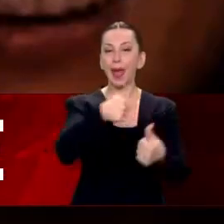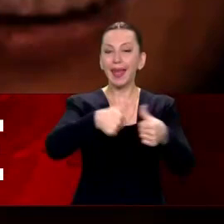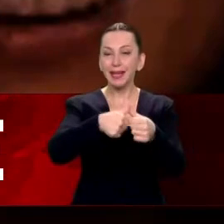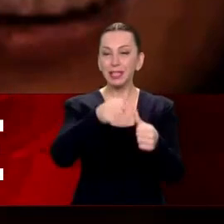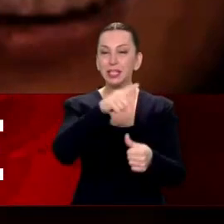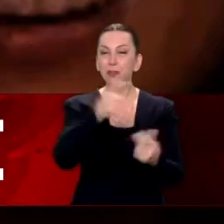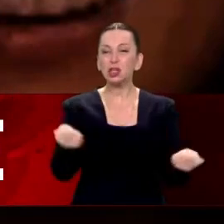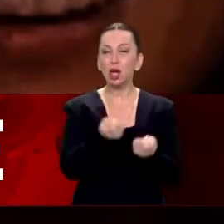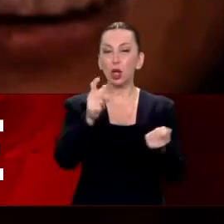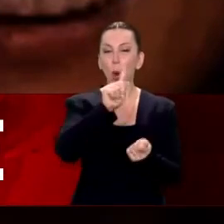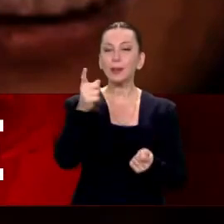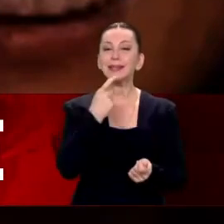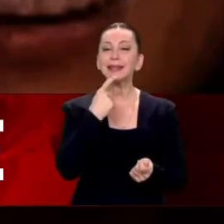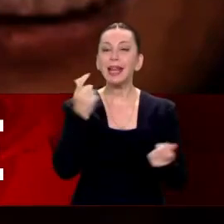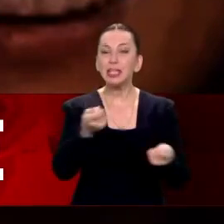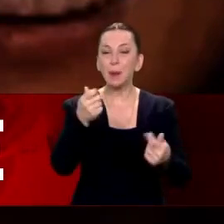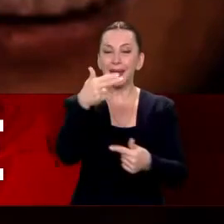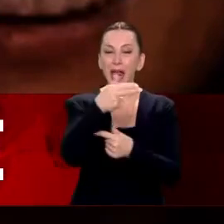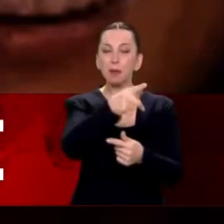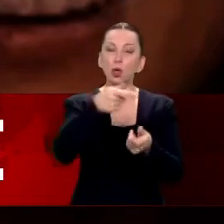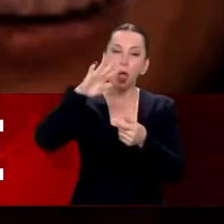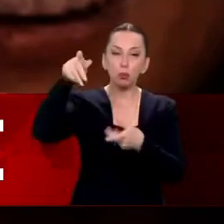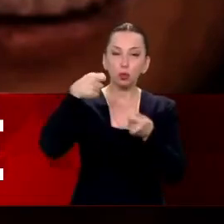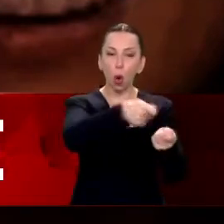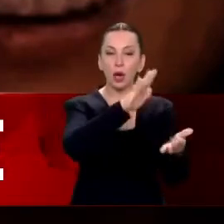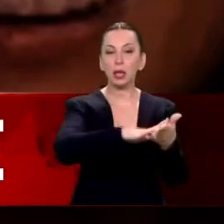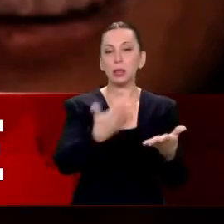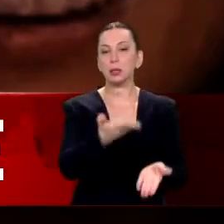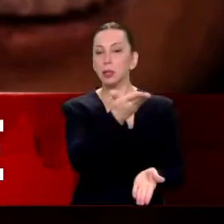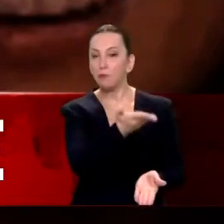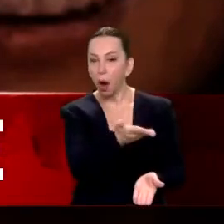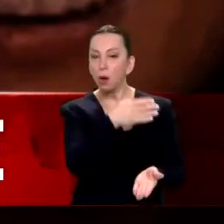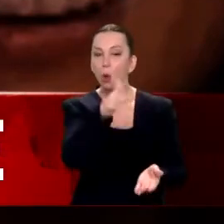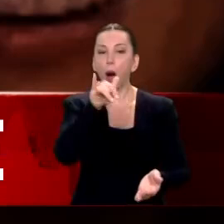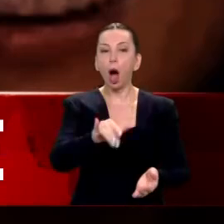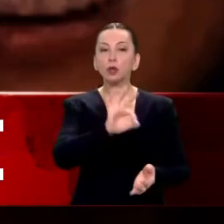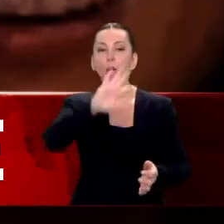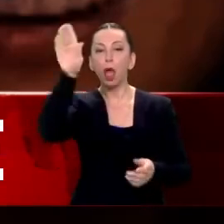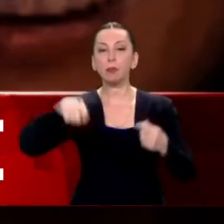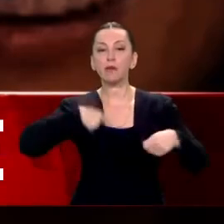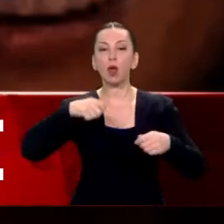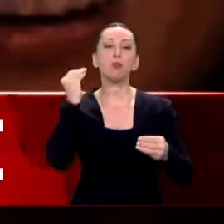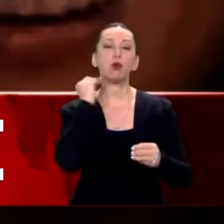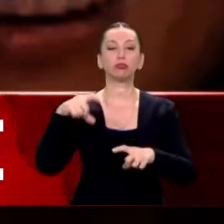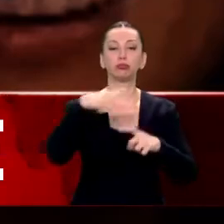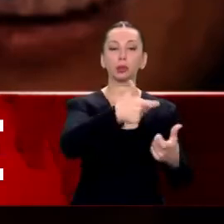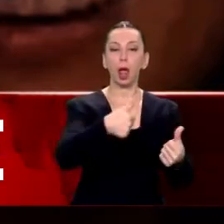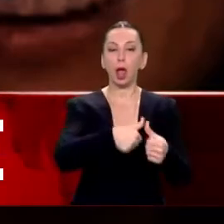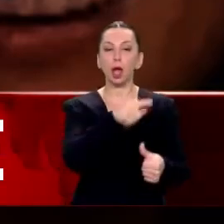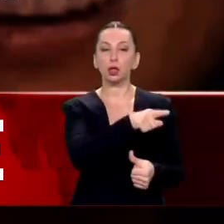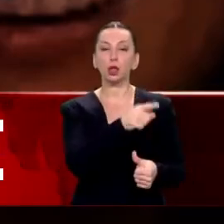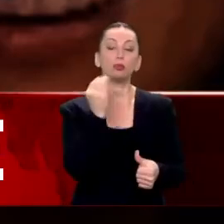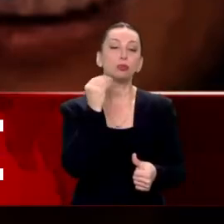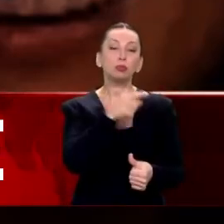yıldır çalıştığı reklam ajansından zorla istifa ettirildi. Bununla birlikte üzerine haksız bir borç yüklendi. Eşim de bu borç